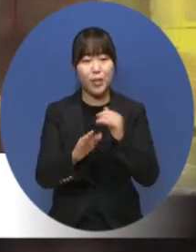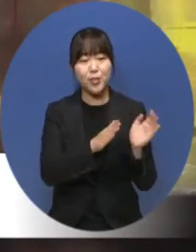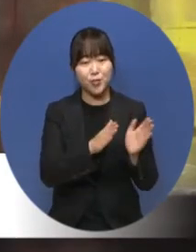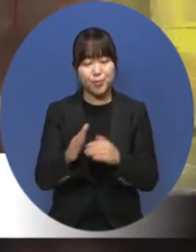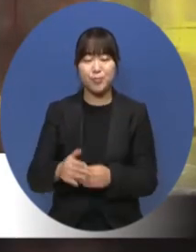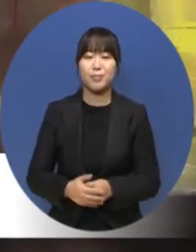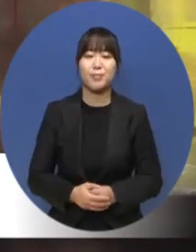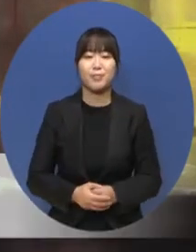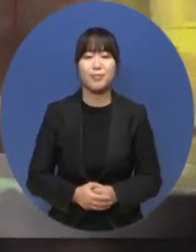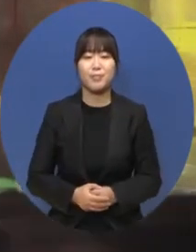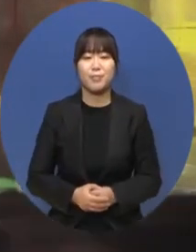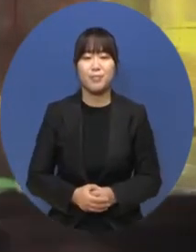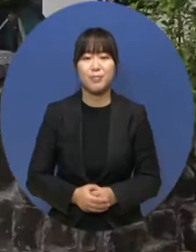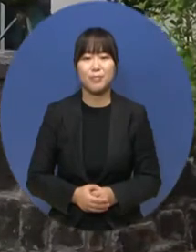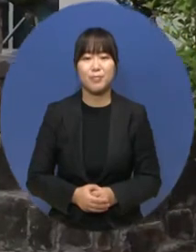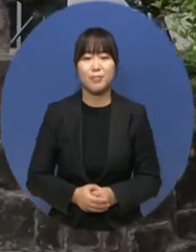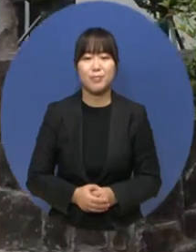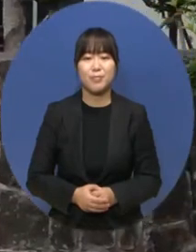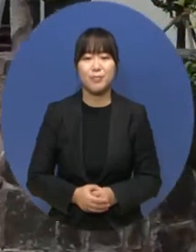될 것 같습니다.